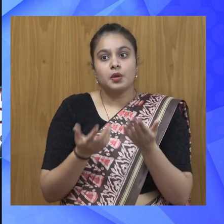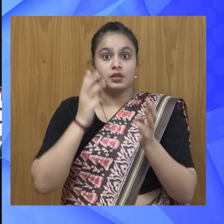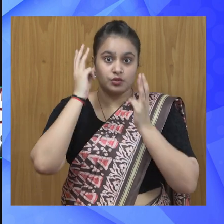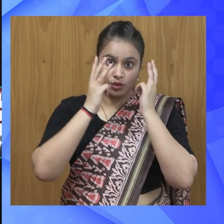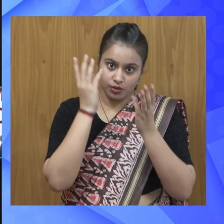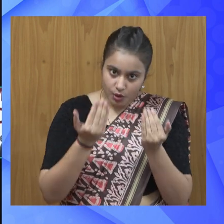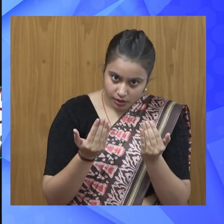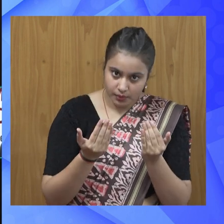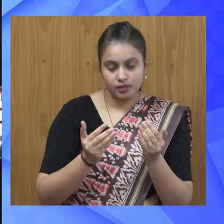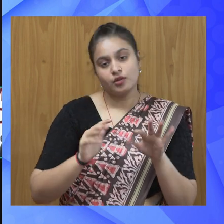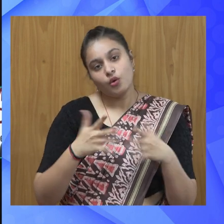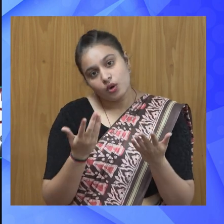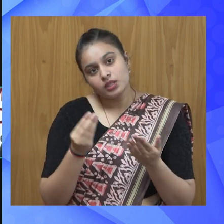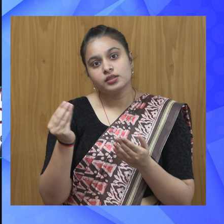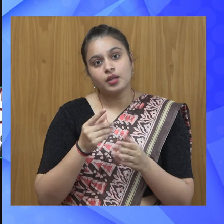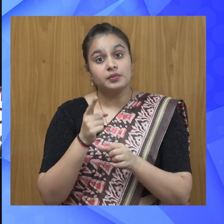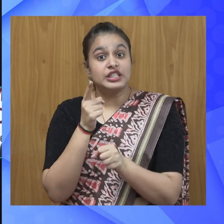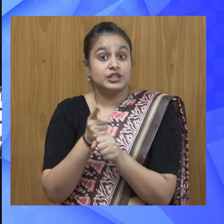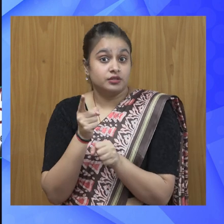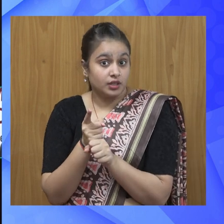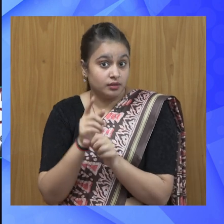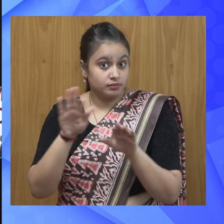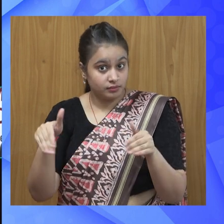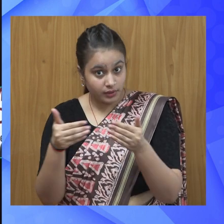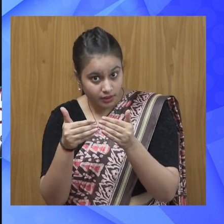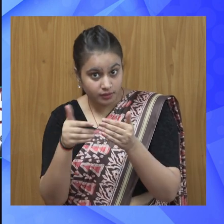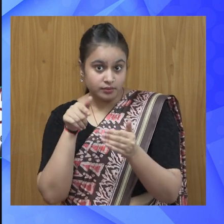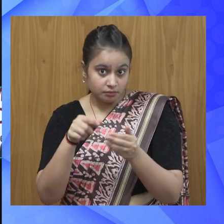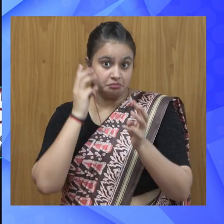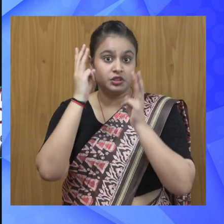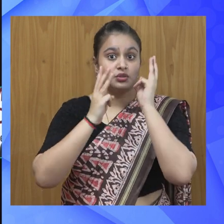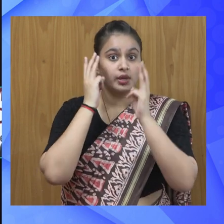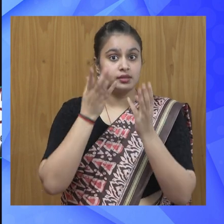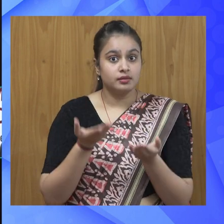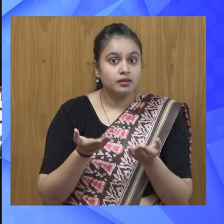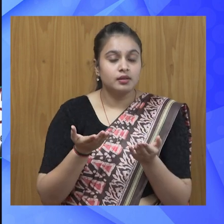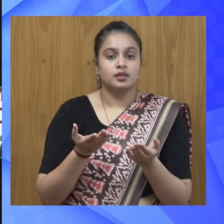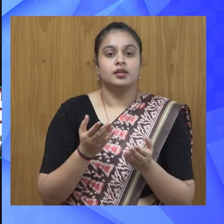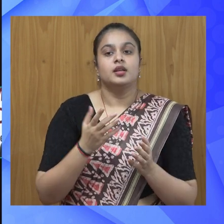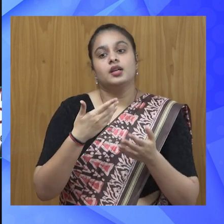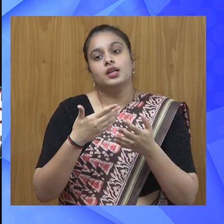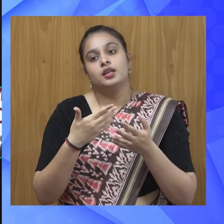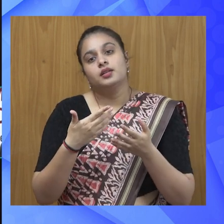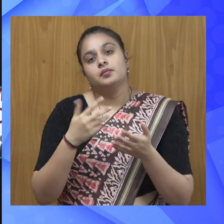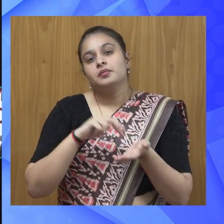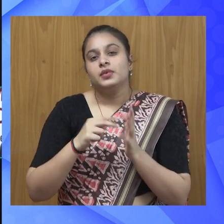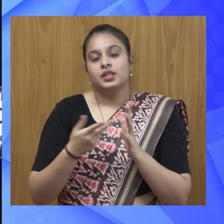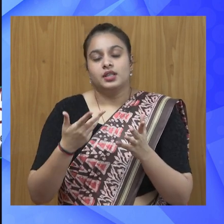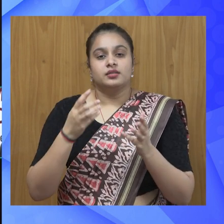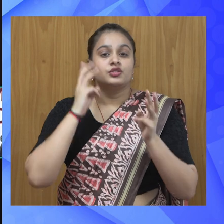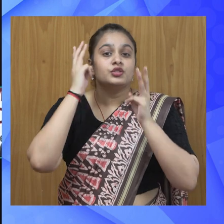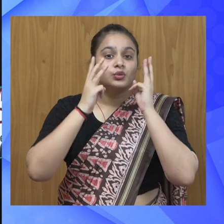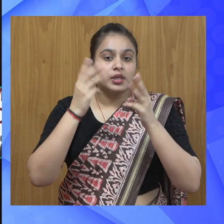हो, किसी के लिए हो सकता है कि टीचर से मिलना वो स्ट्रेसफुल हो। तो कहने का मतलब ये है कि जो स्ट्रेस जो